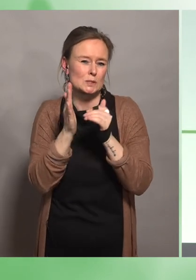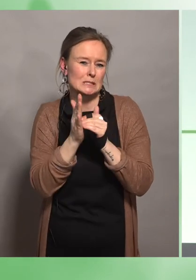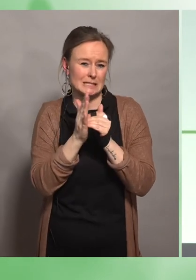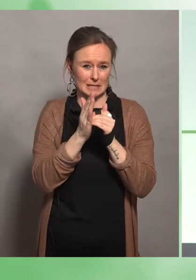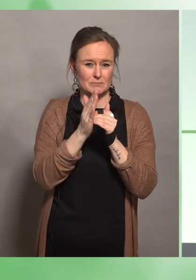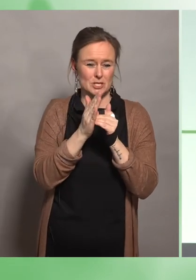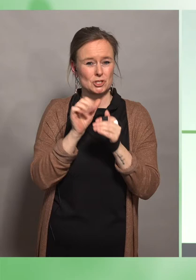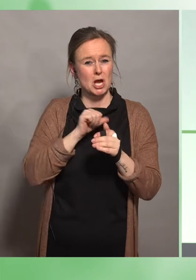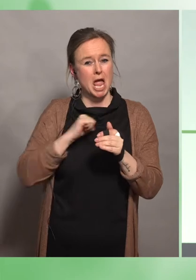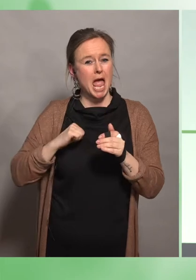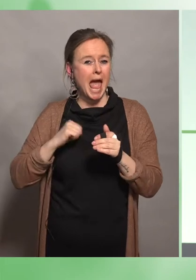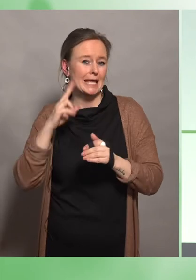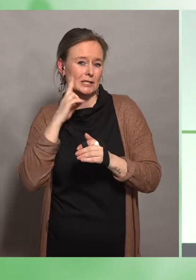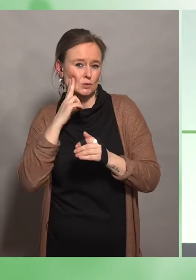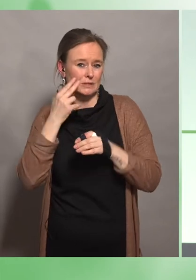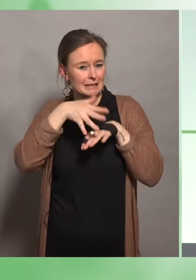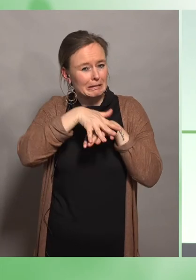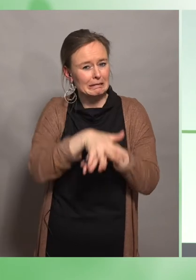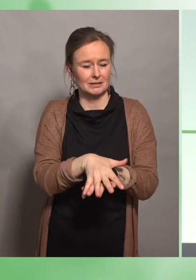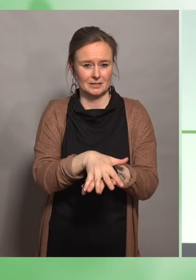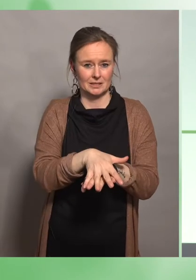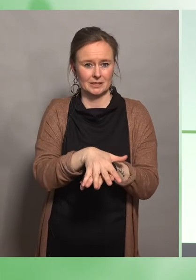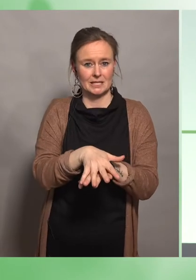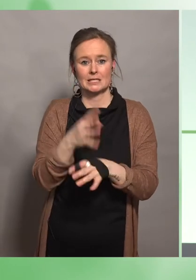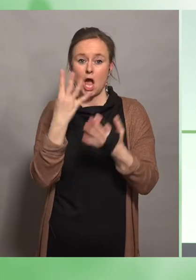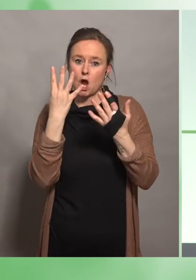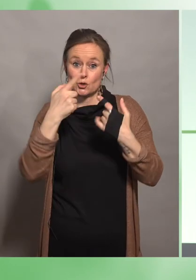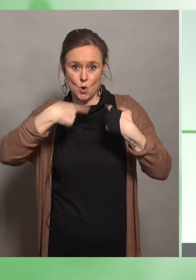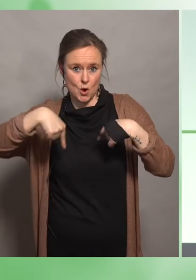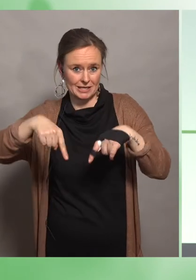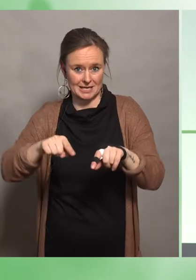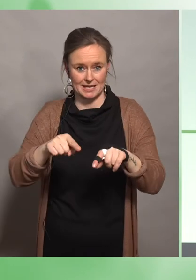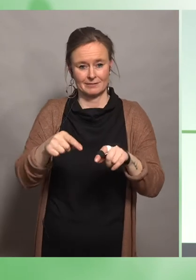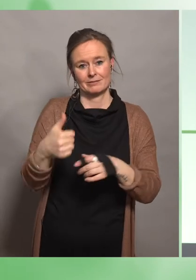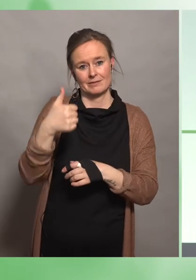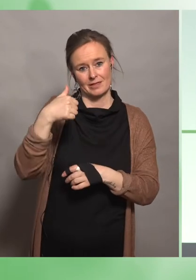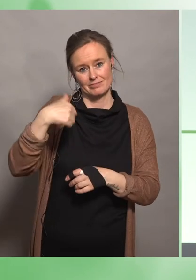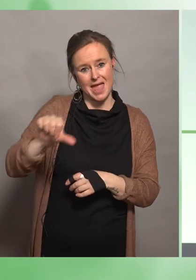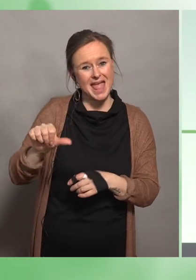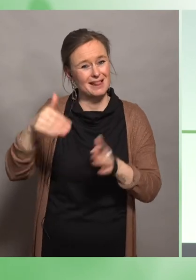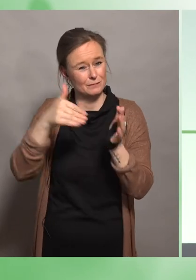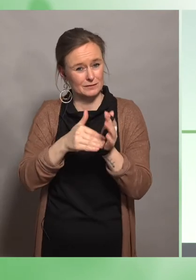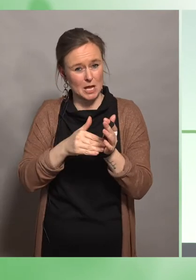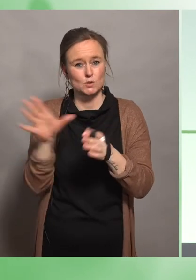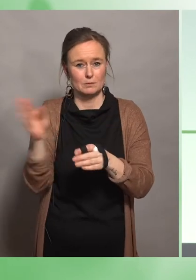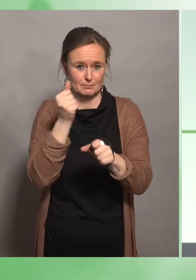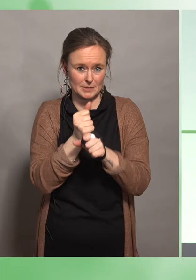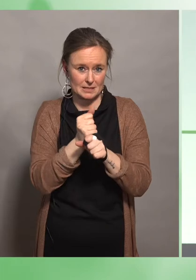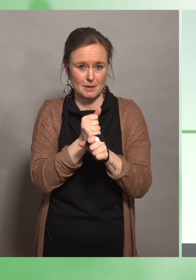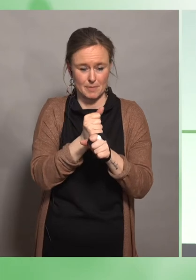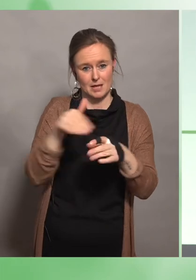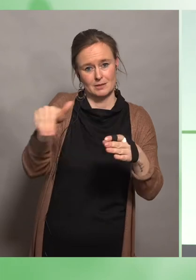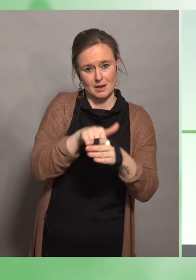Unternehmen integriert. Wir haben insgesamt in 9 Ländern 11.000 Mitarbeiter beschäftigt. 265